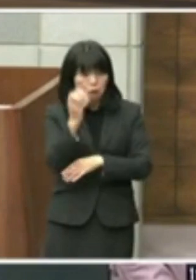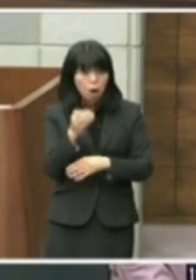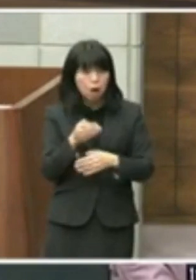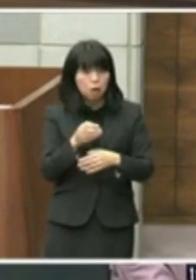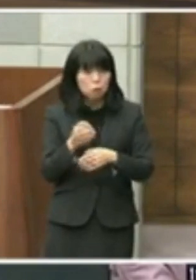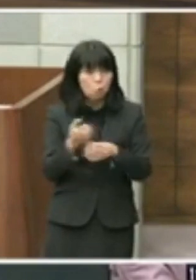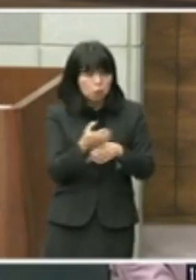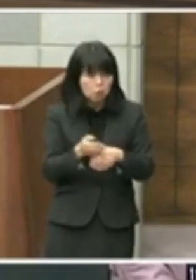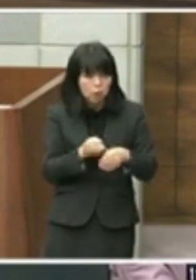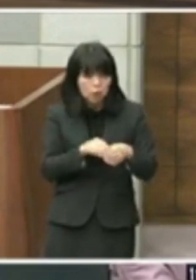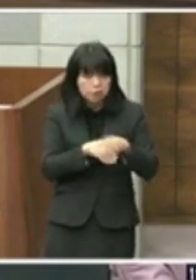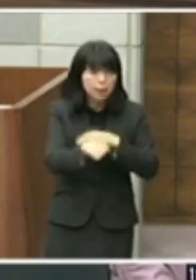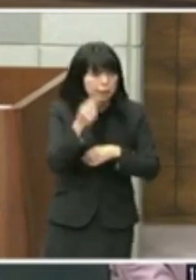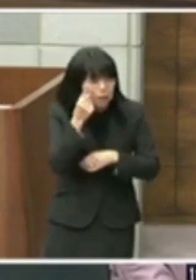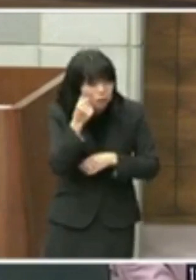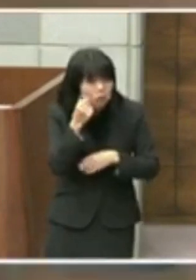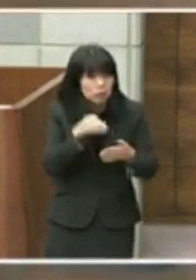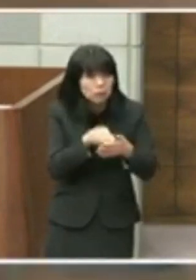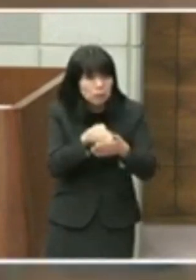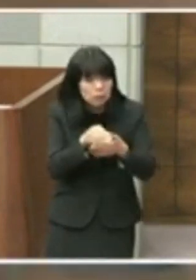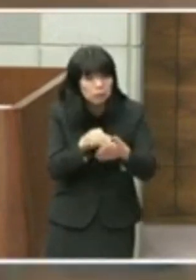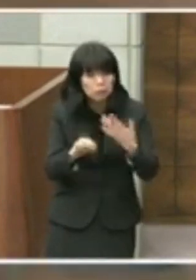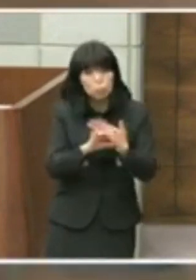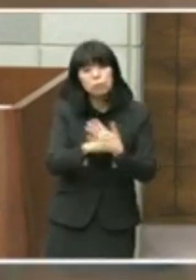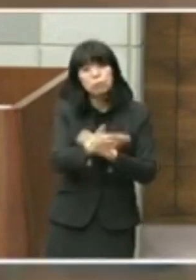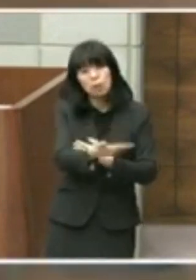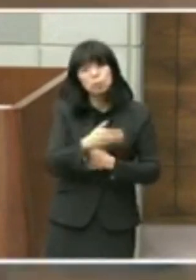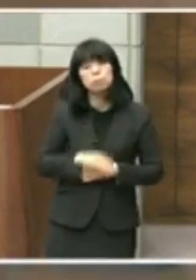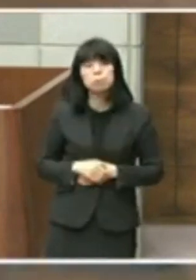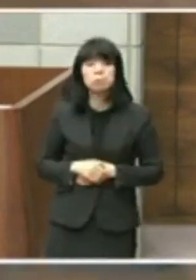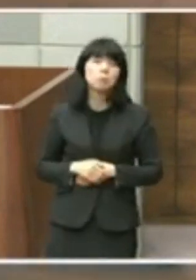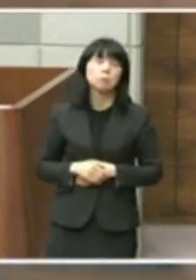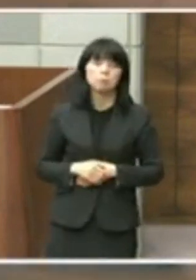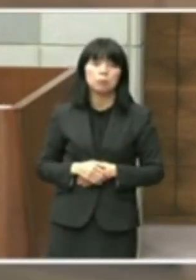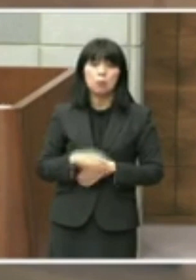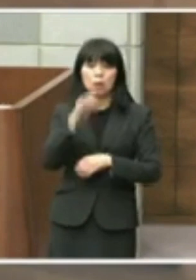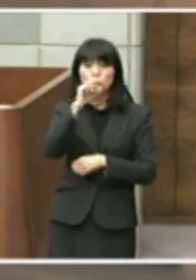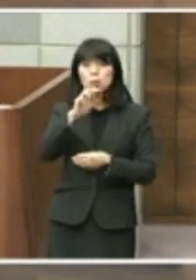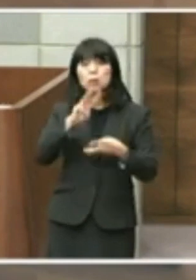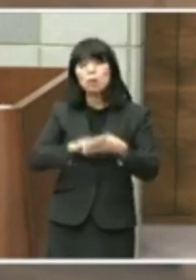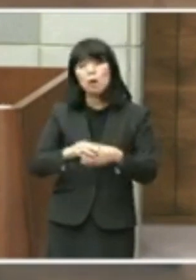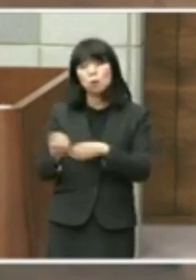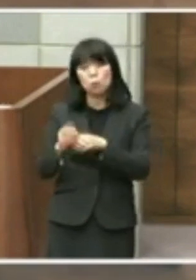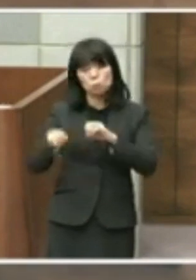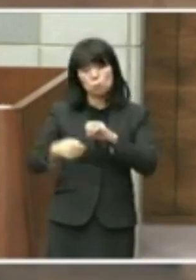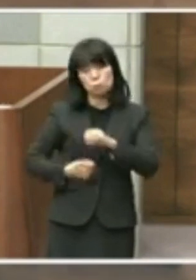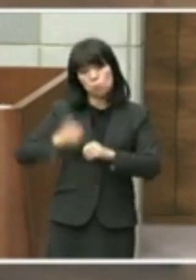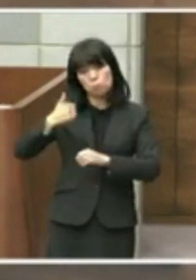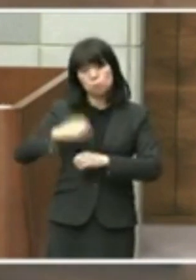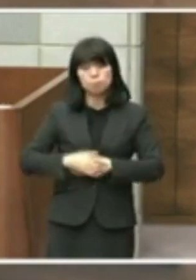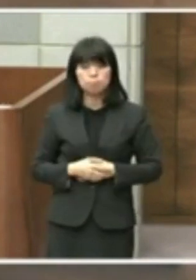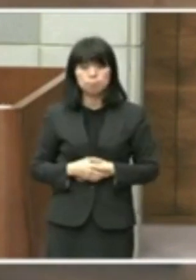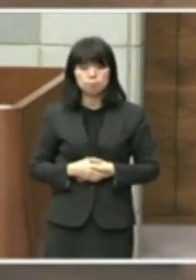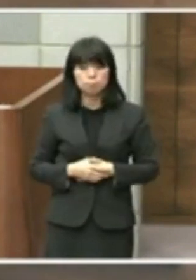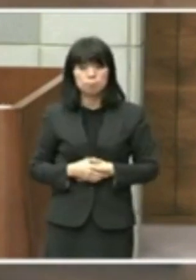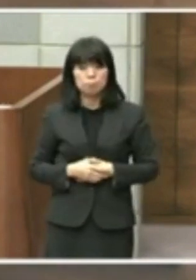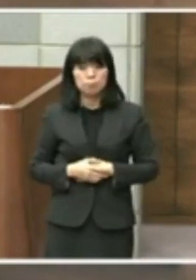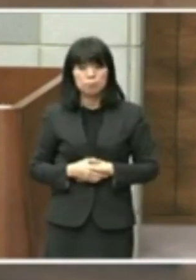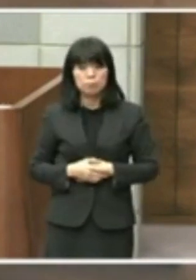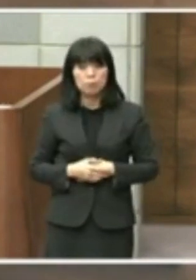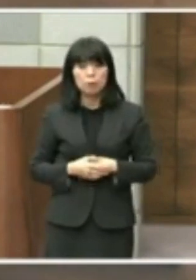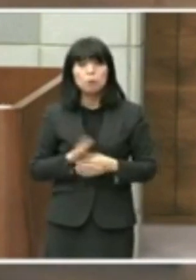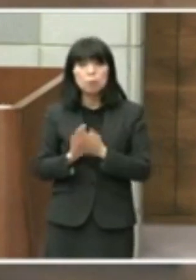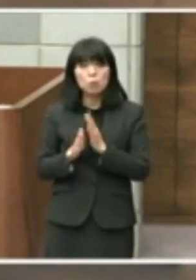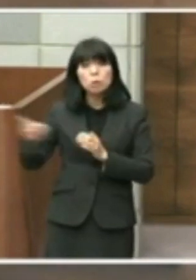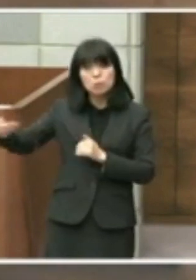例はありますか。 議長、消防局長。 吉田消防局長。 消防局長でございます。